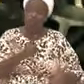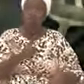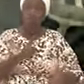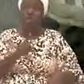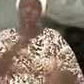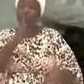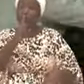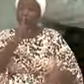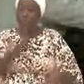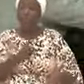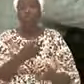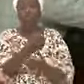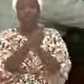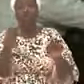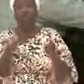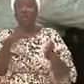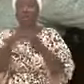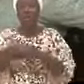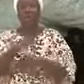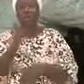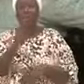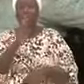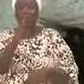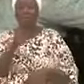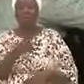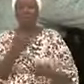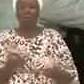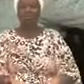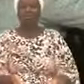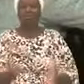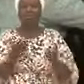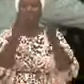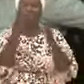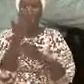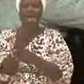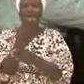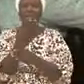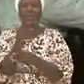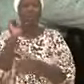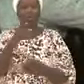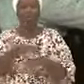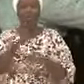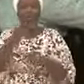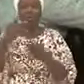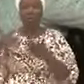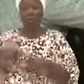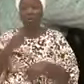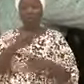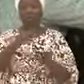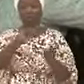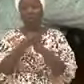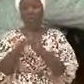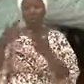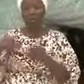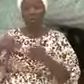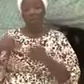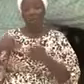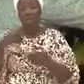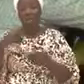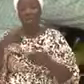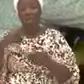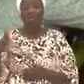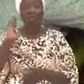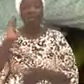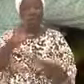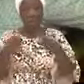défini du salut patois tient l'état mais il va toucher ton que va transformer tonkin une nouvelle chose